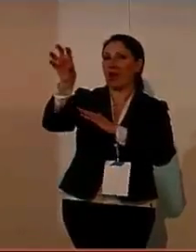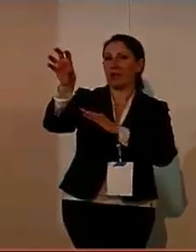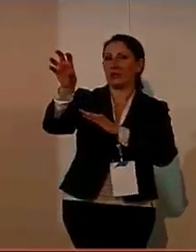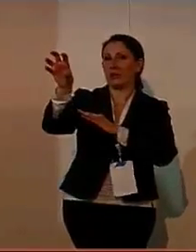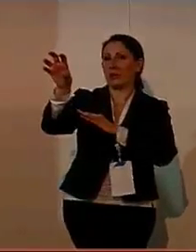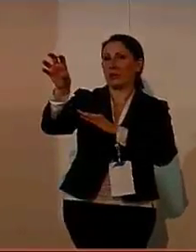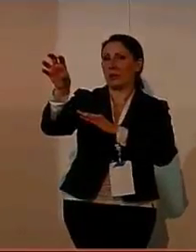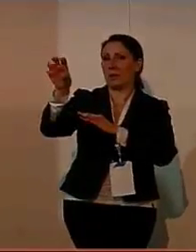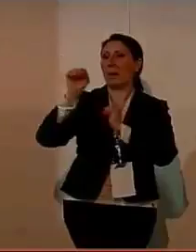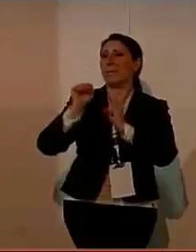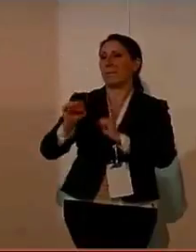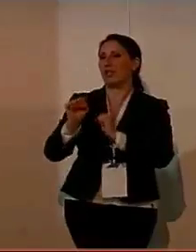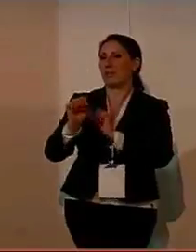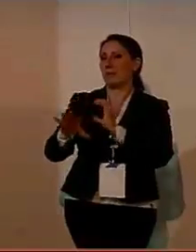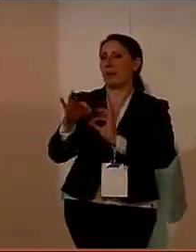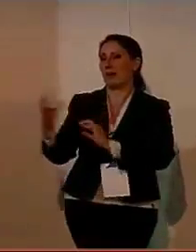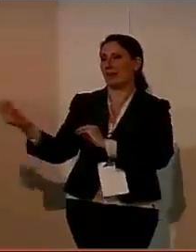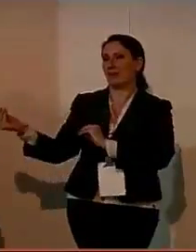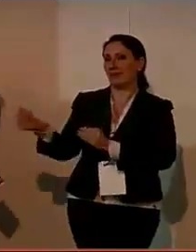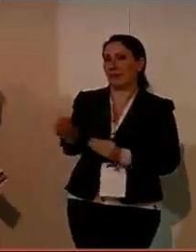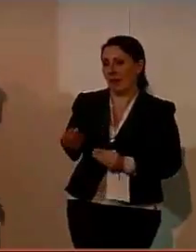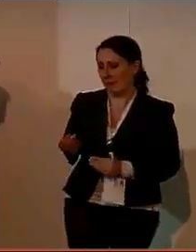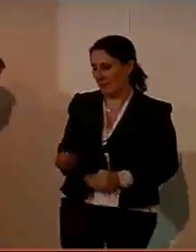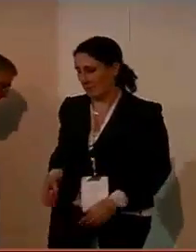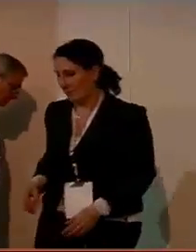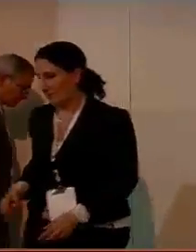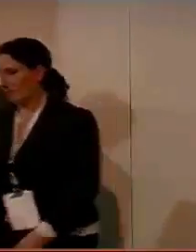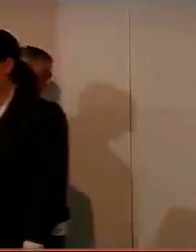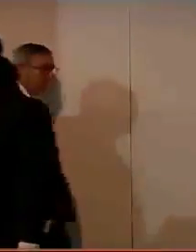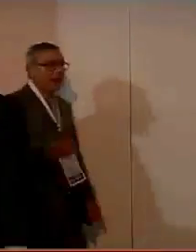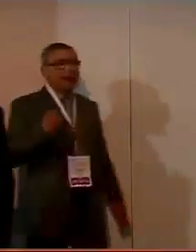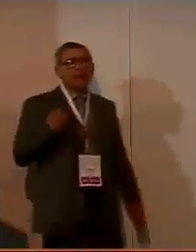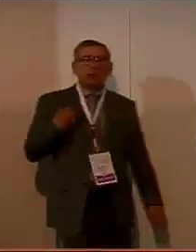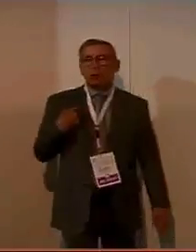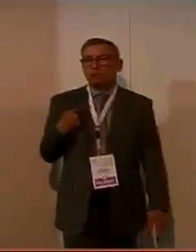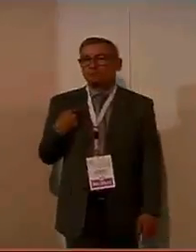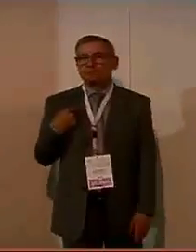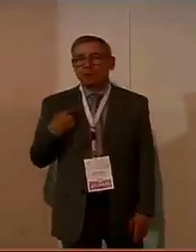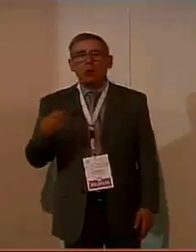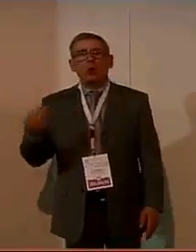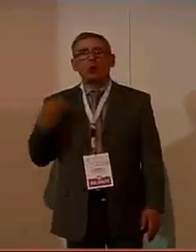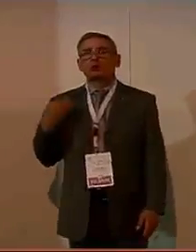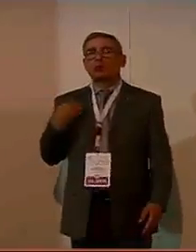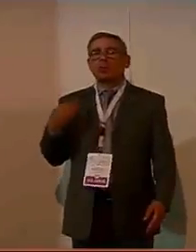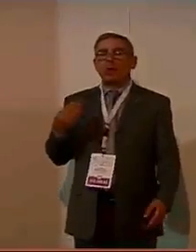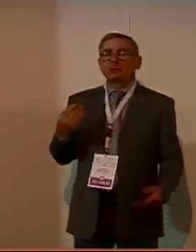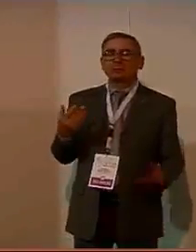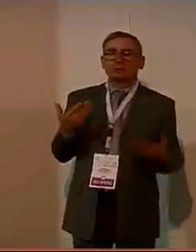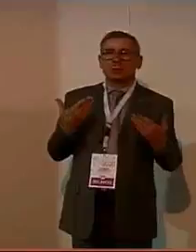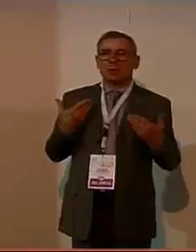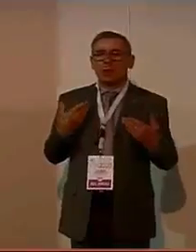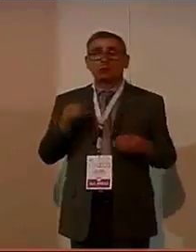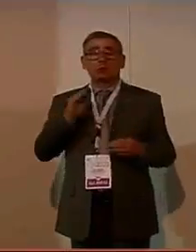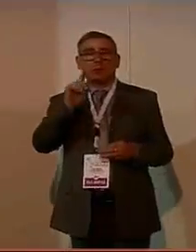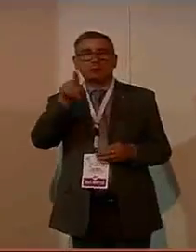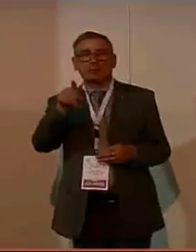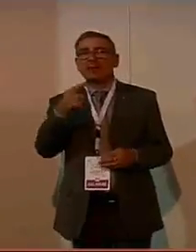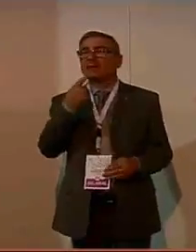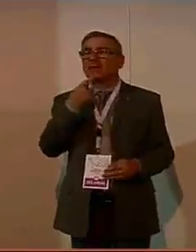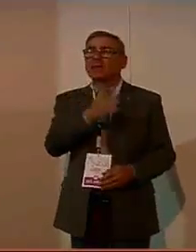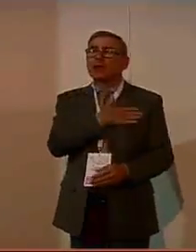venire eletto io lo chiedo a me stesso ea voi ma chi è chi è più colpevole